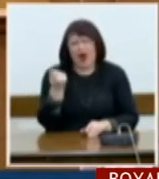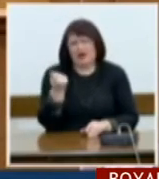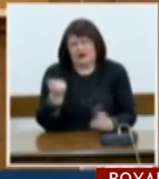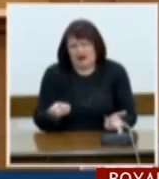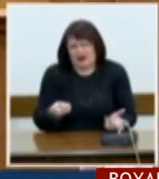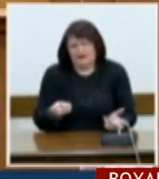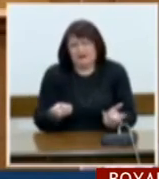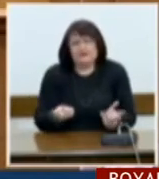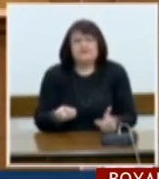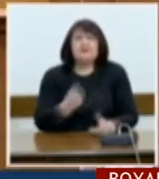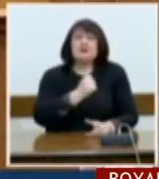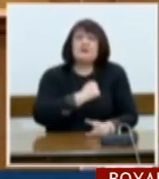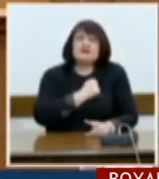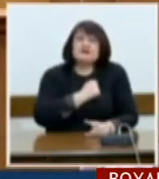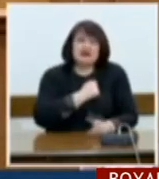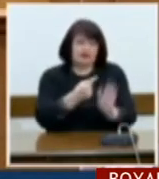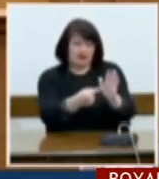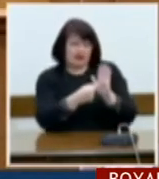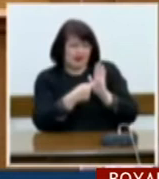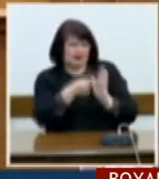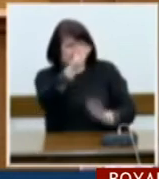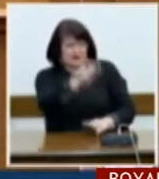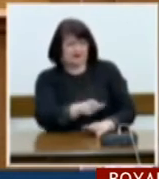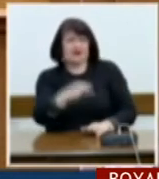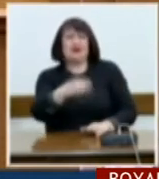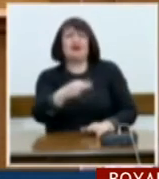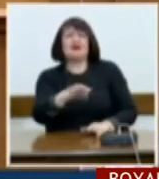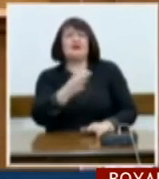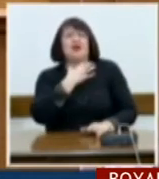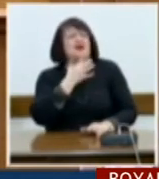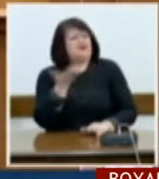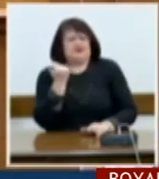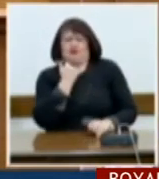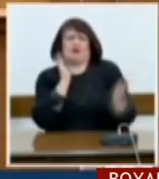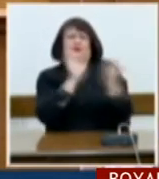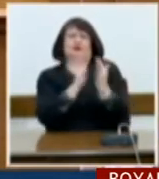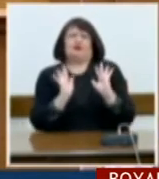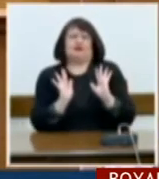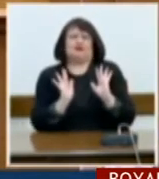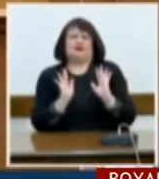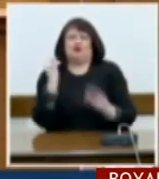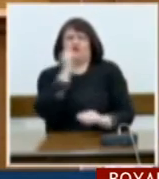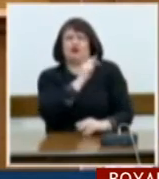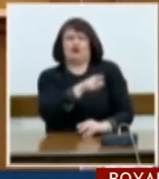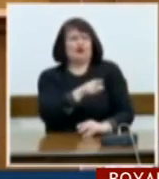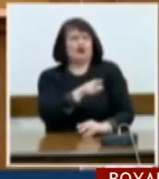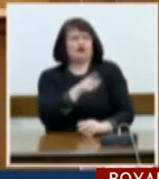κατά την άποψή μου καταδεικνύει την αδυναμία του να ανταποκριθεί στις πραγματικές ανάγκες, στην υπαρξιακή